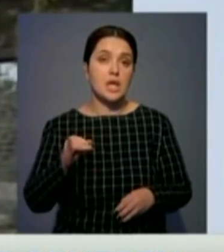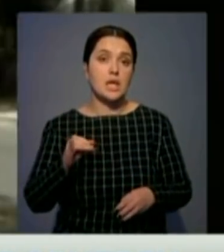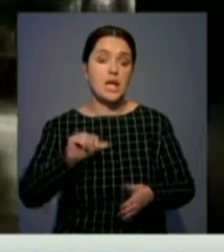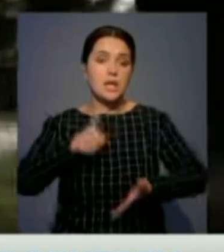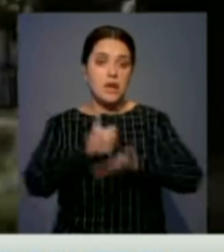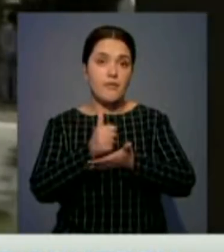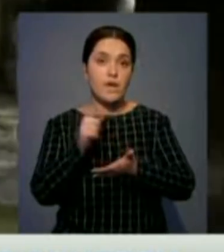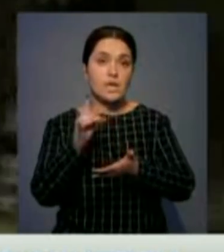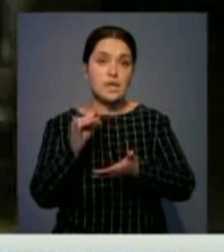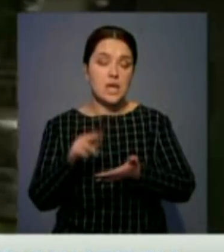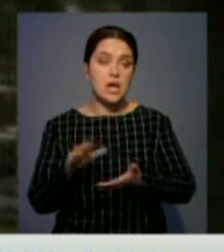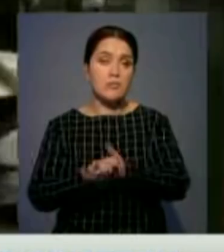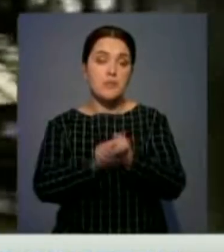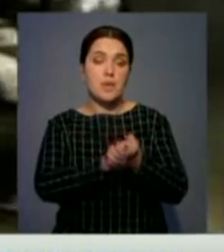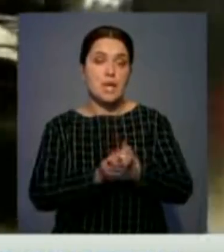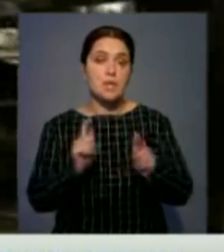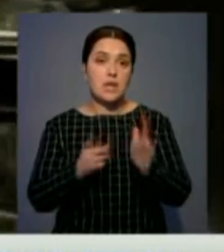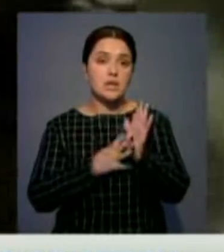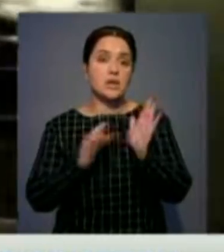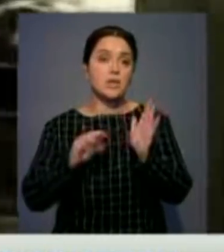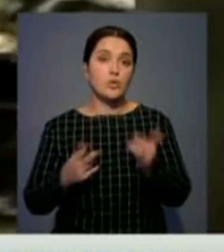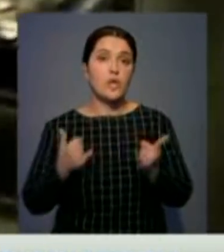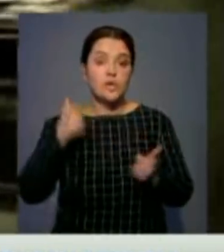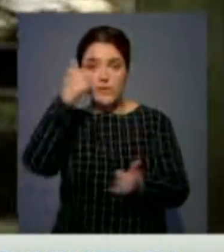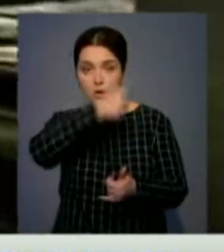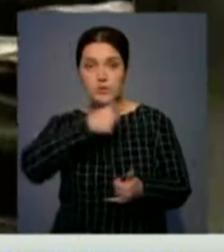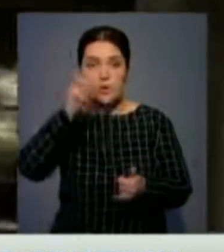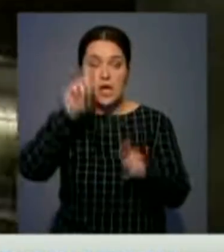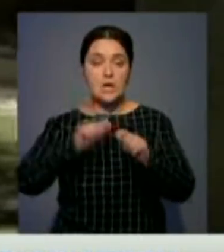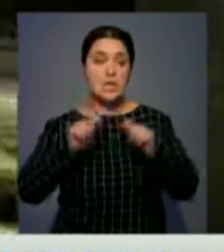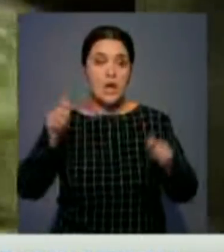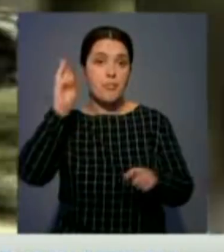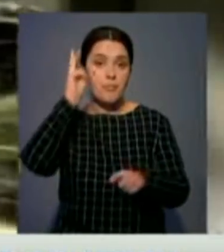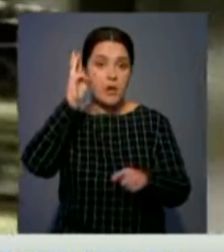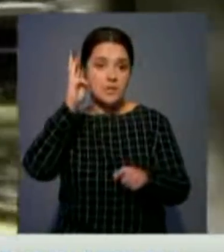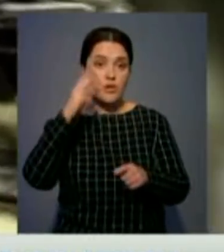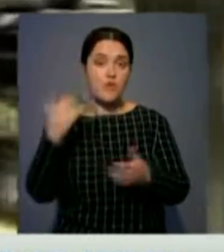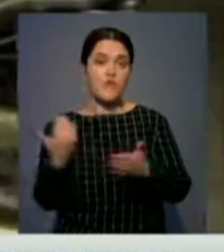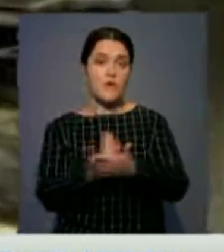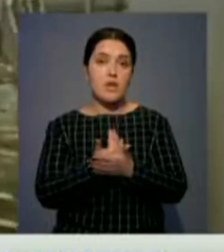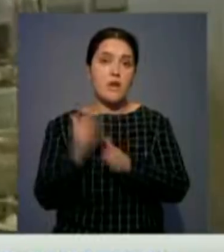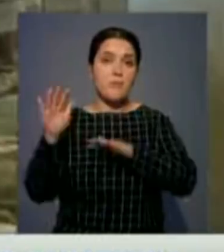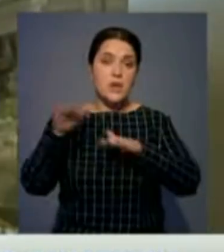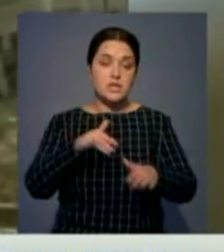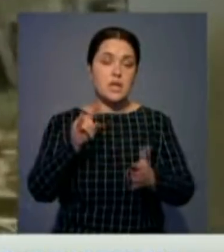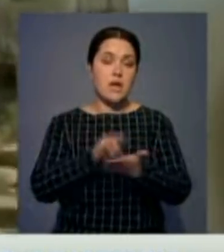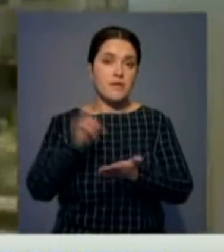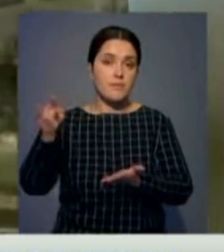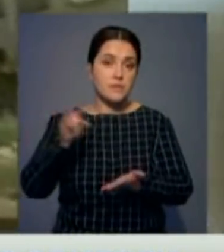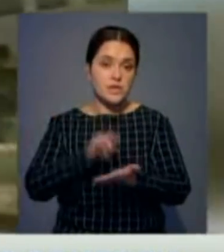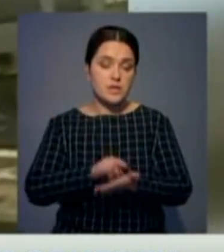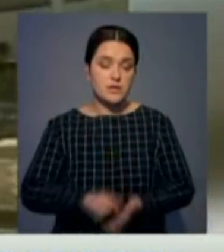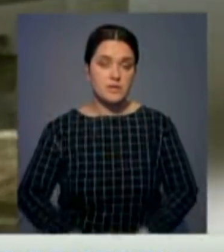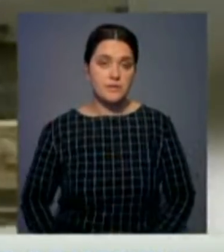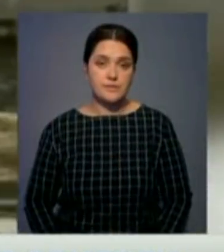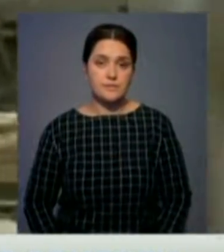мирное соглашение между странами 9 июля этого года. В государствах открылись посольства, возобновилось морское и